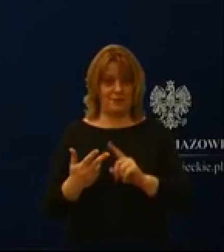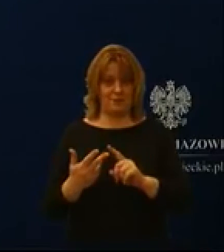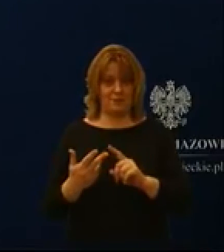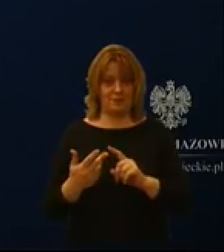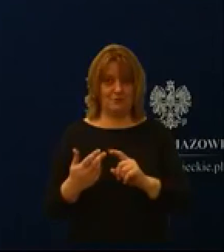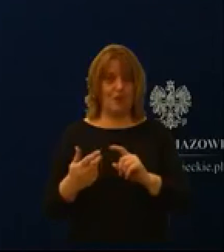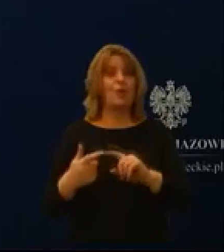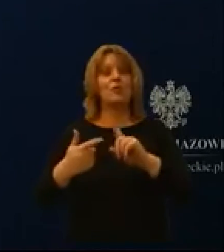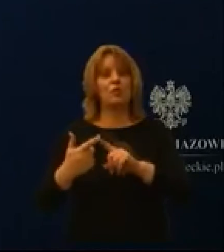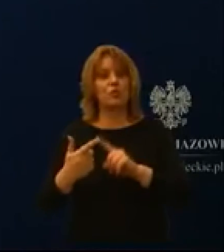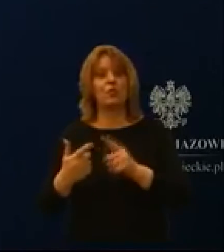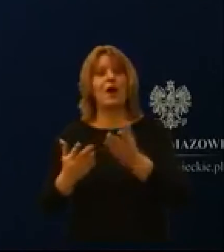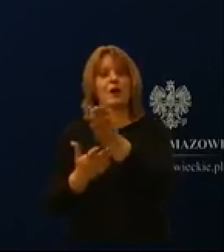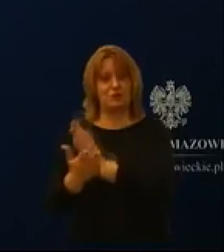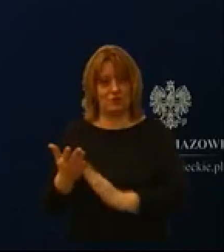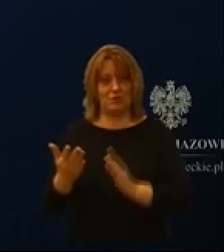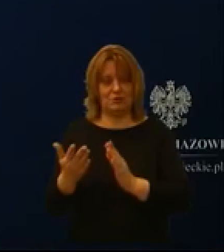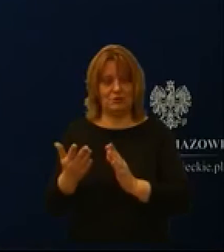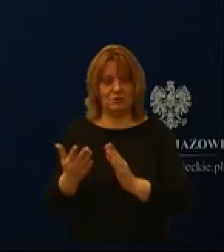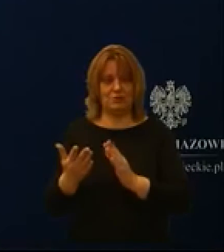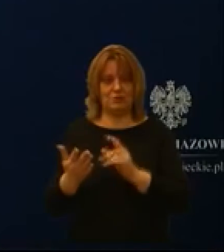transza tej właśnie części konkursowej